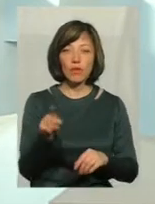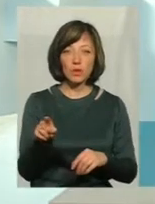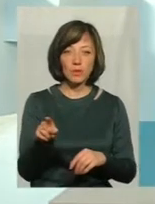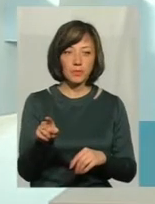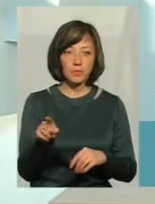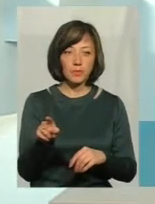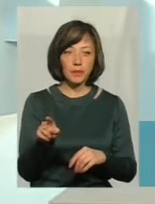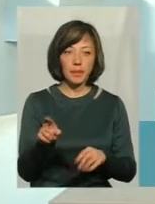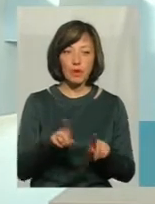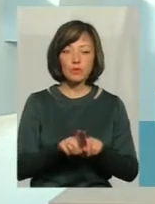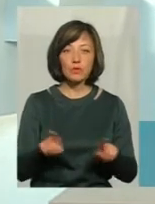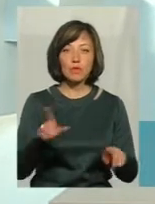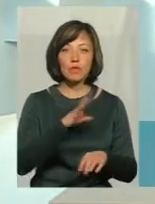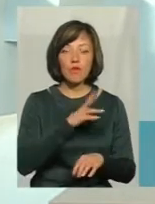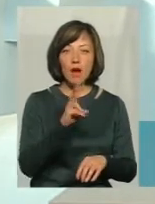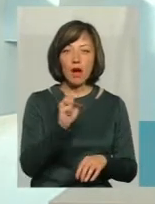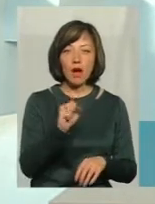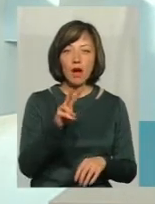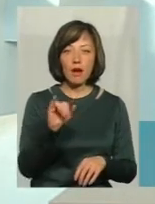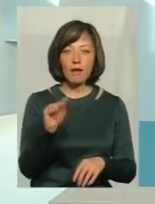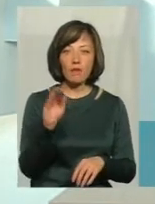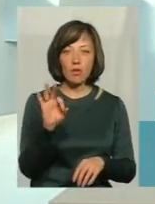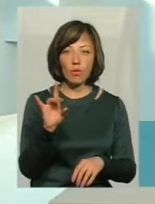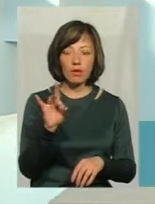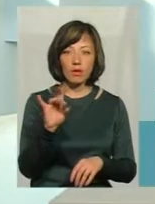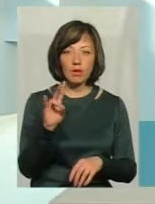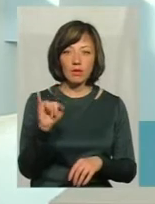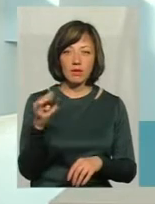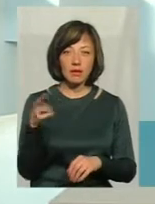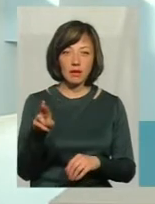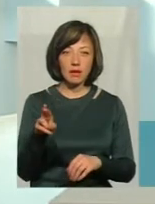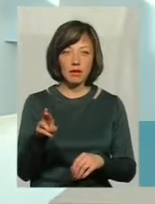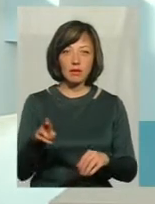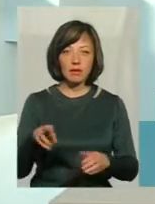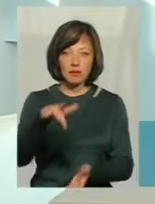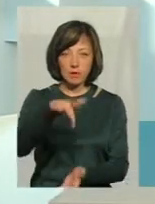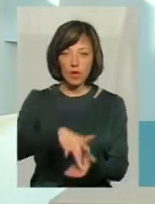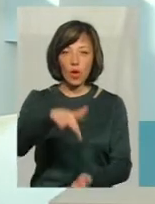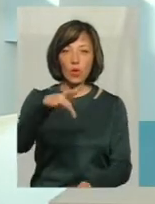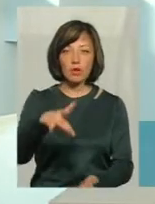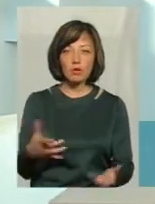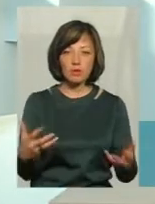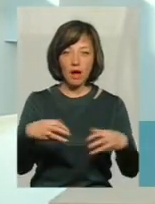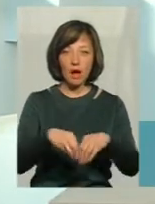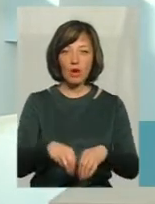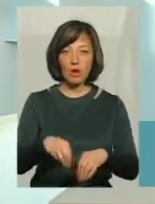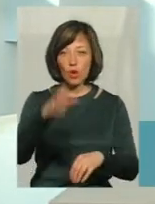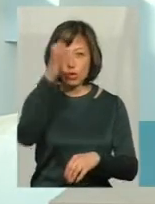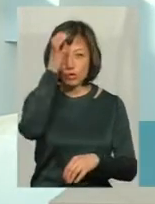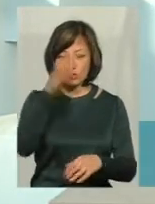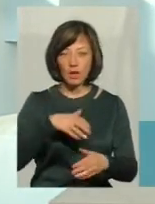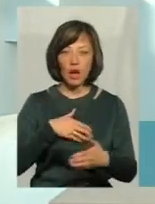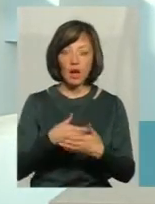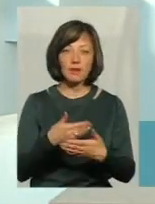ну, особливо був в Каліфорнії, тобто ми розуміємо, що це такий клондайк, не знаю, дуже розумних,